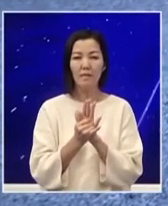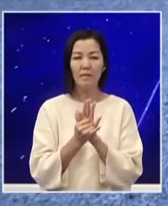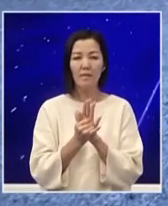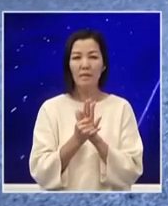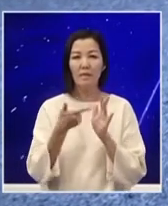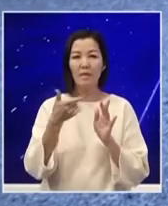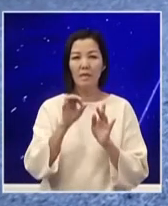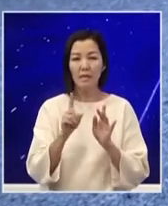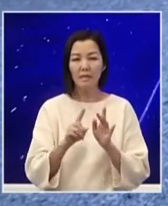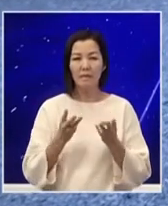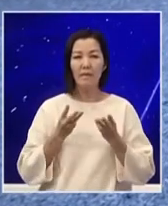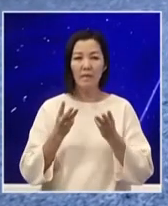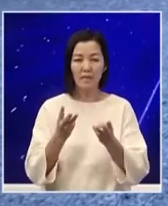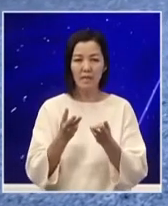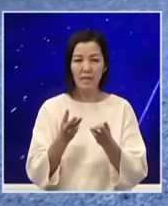газовый